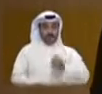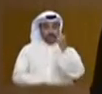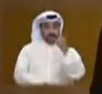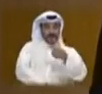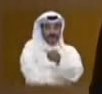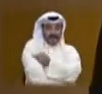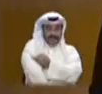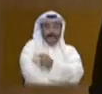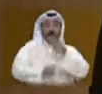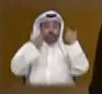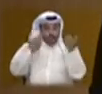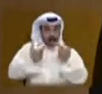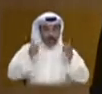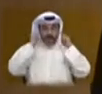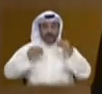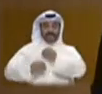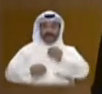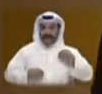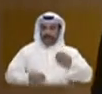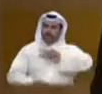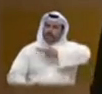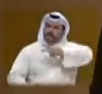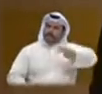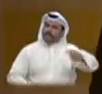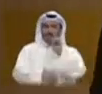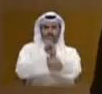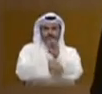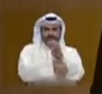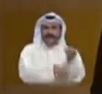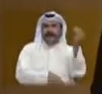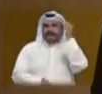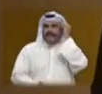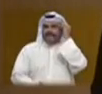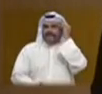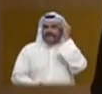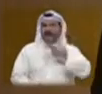والتشخيصية والعلاجية والإسعافية والتوعوية.